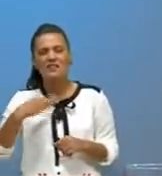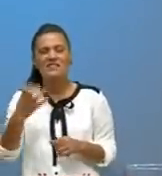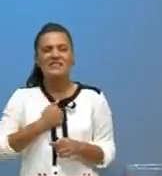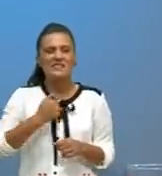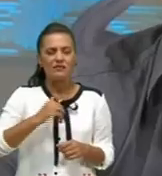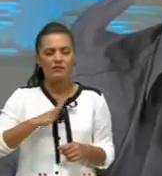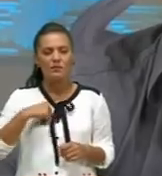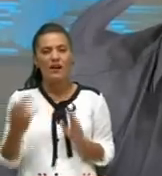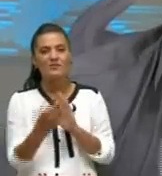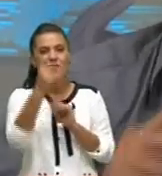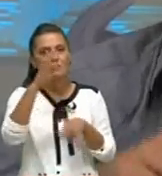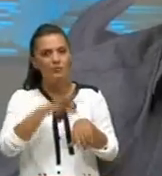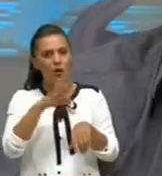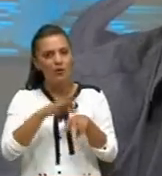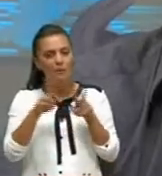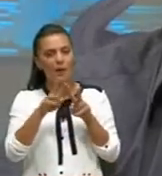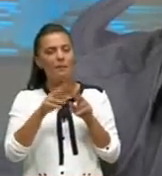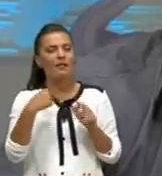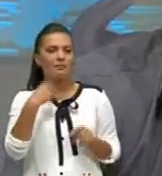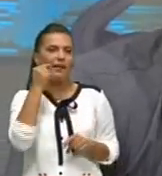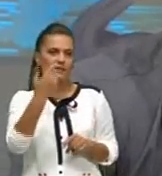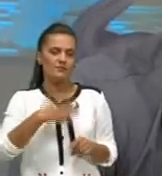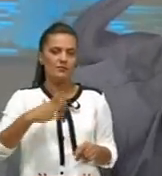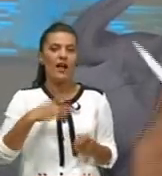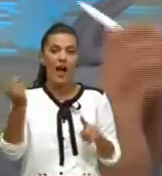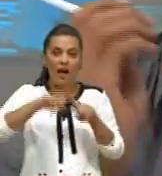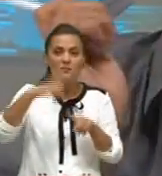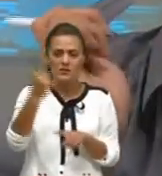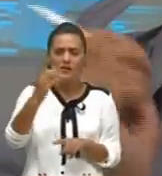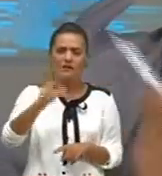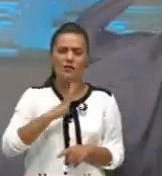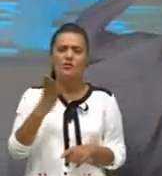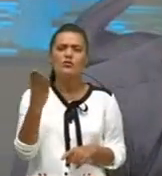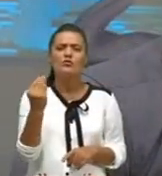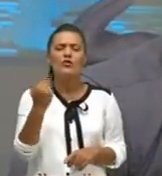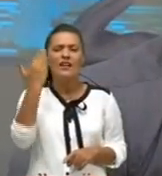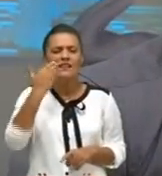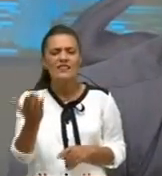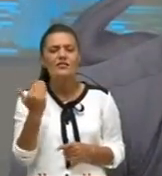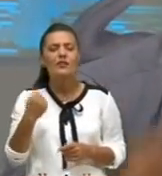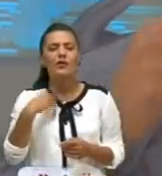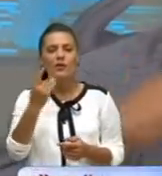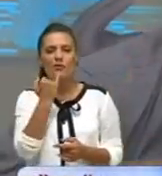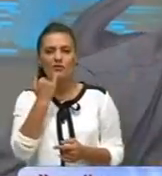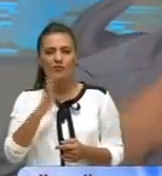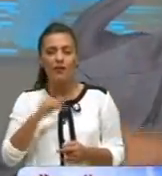Böyle bir karşımızda bir Doktor Mehmet Şakiroğlu istiyoruz. Artı yani. Bir şey daha var. Evet. Çok ilgi çekici konuklarınız vardı. Bir de nasıl? Onun üzerine benim